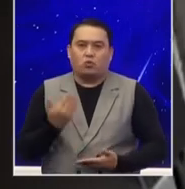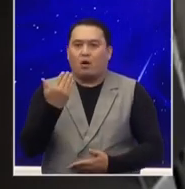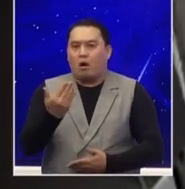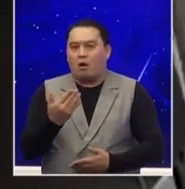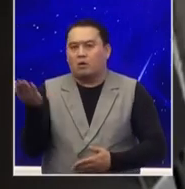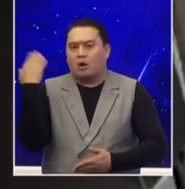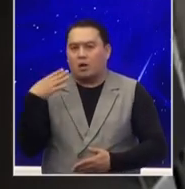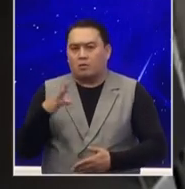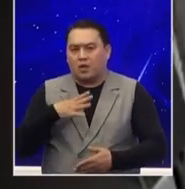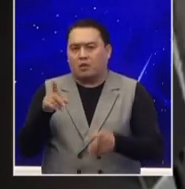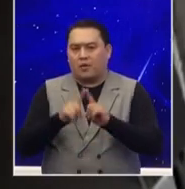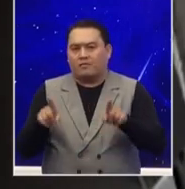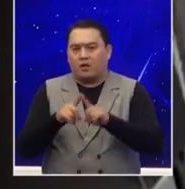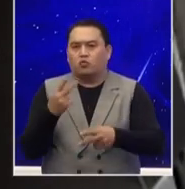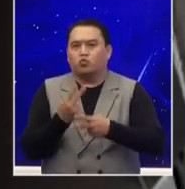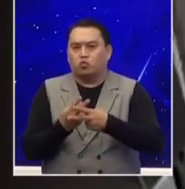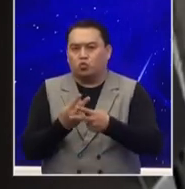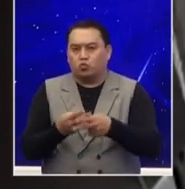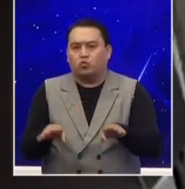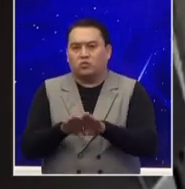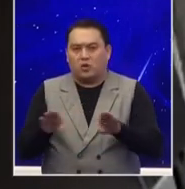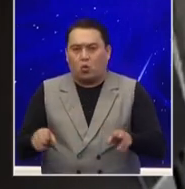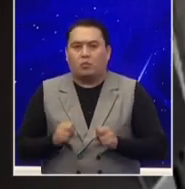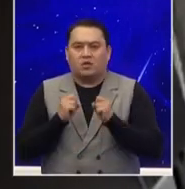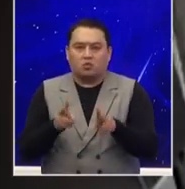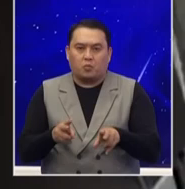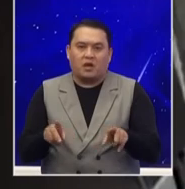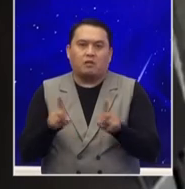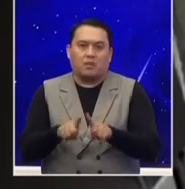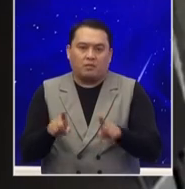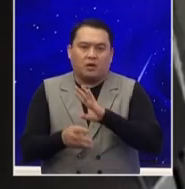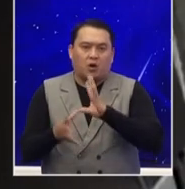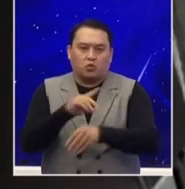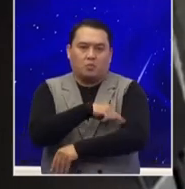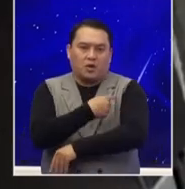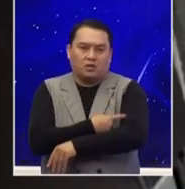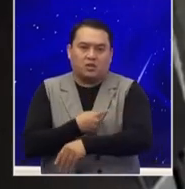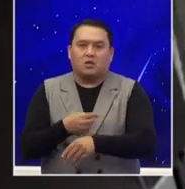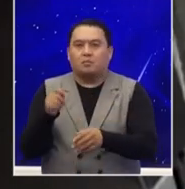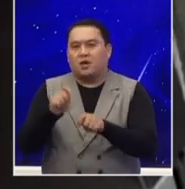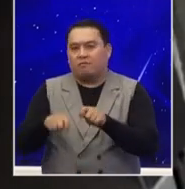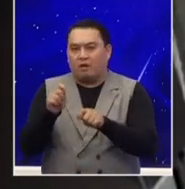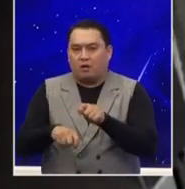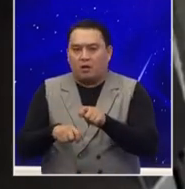ранее он был неоднократно судим за аналогичные преступления по результатам медицинского освидетельствования